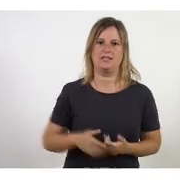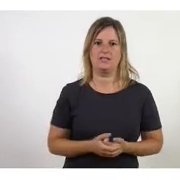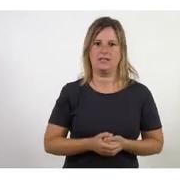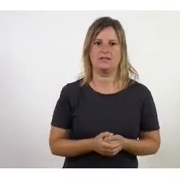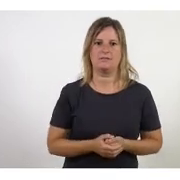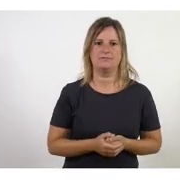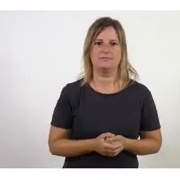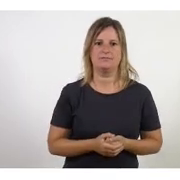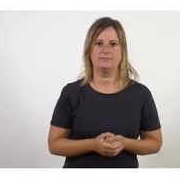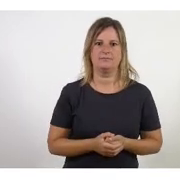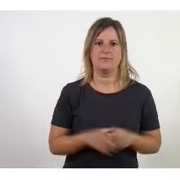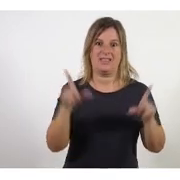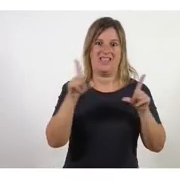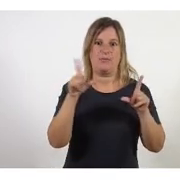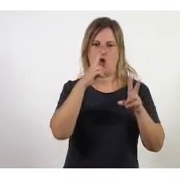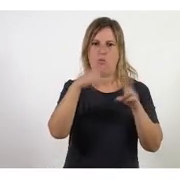televisió pública d'Irlanda.